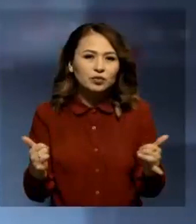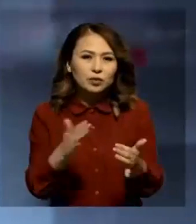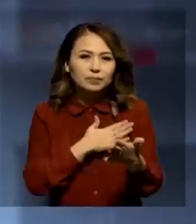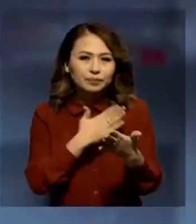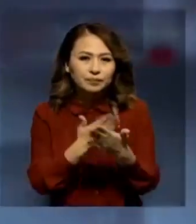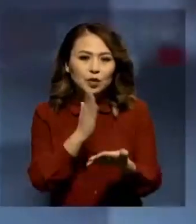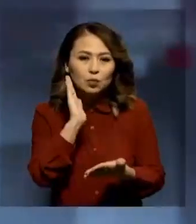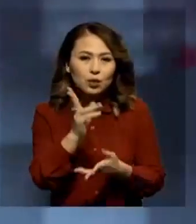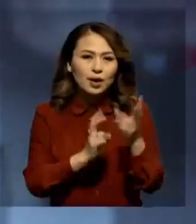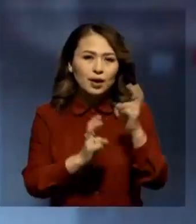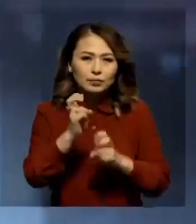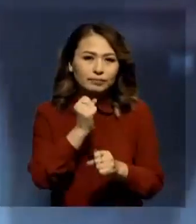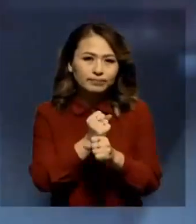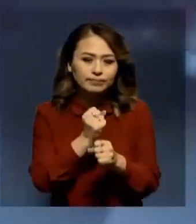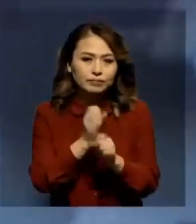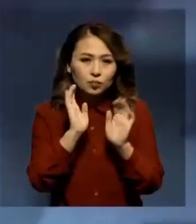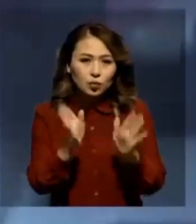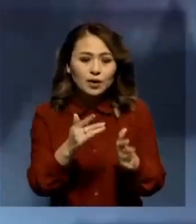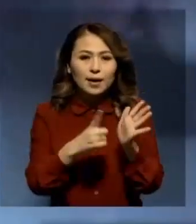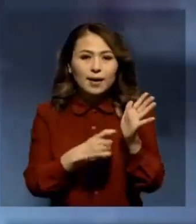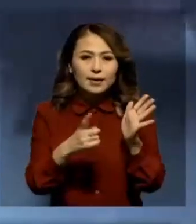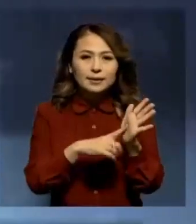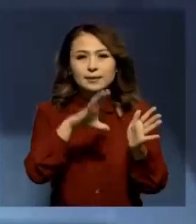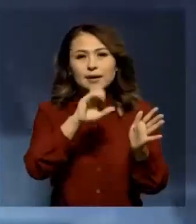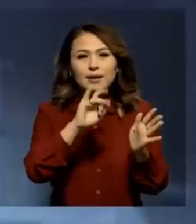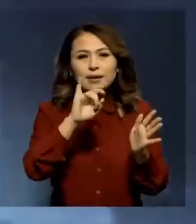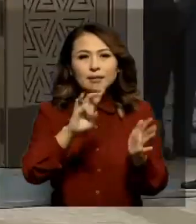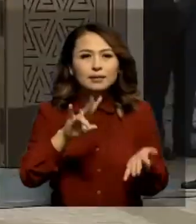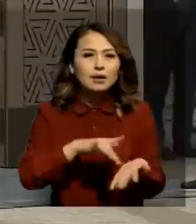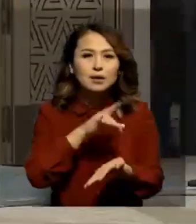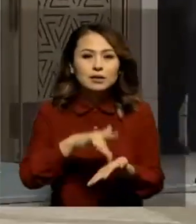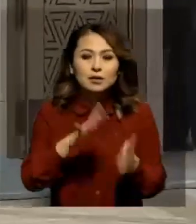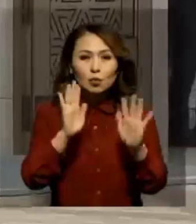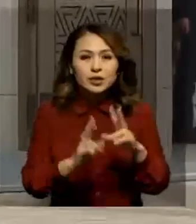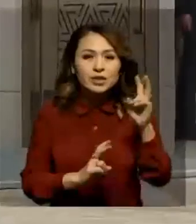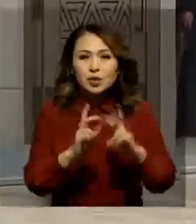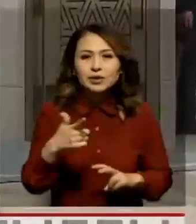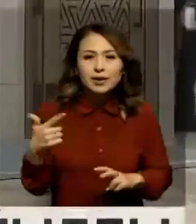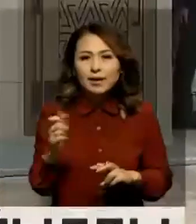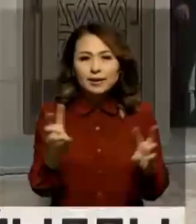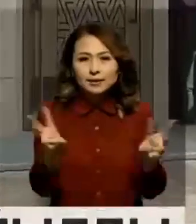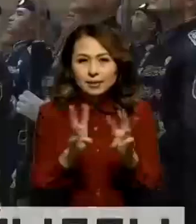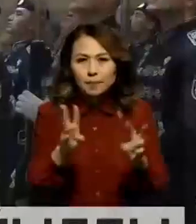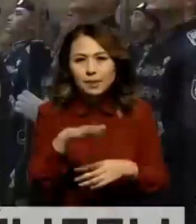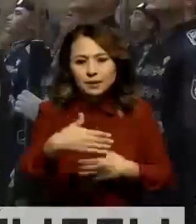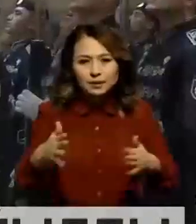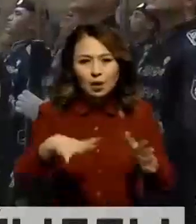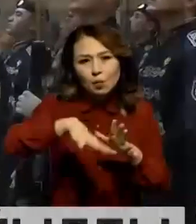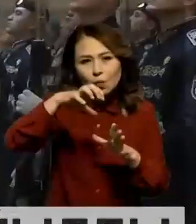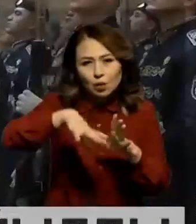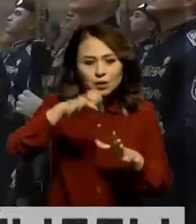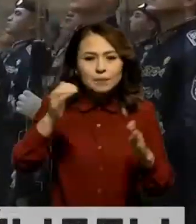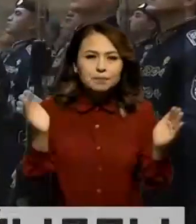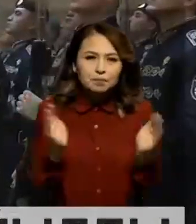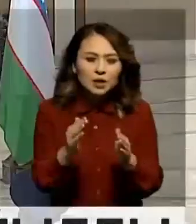жақта да бірлескен кәсіпорындар құрылады. Соның бірі Қарағандының Саран қаласында салынады. Зауытта газ плитасы, ауа сорғыш құрылғы, шағын